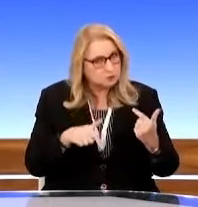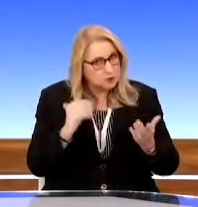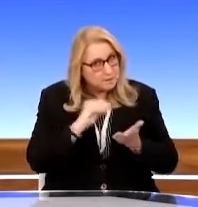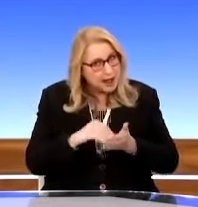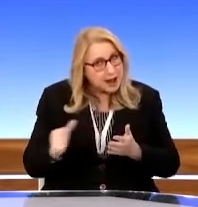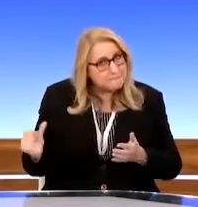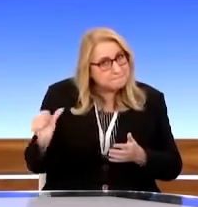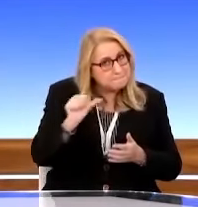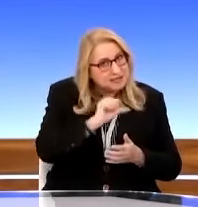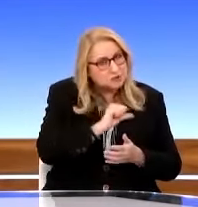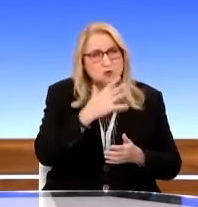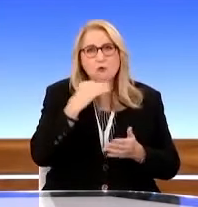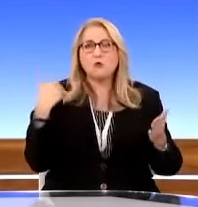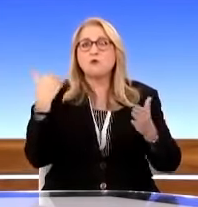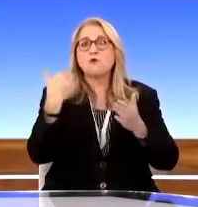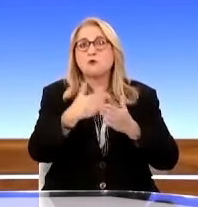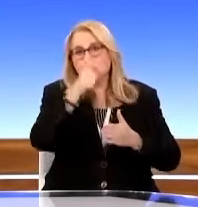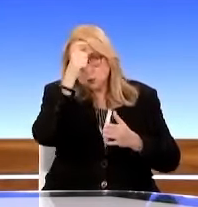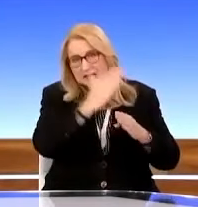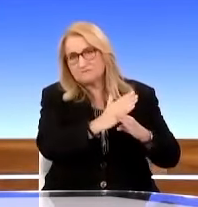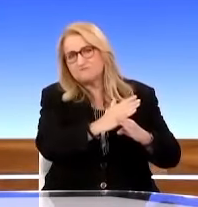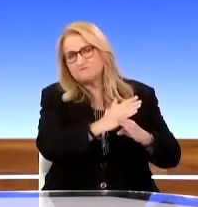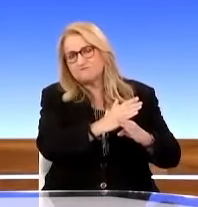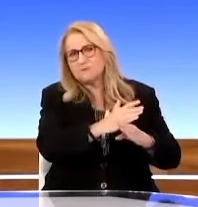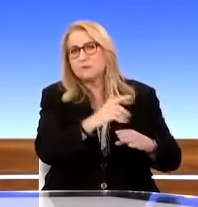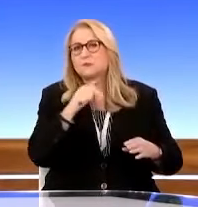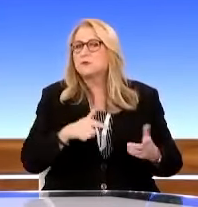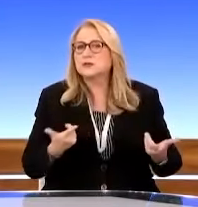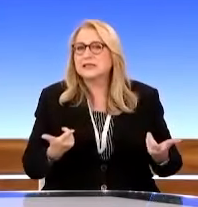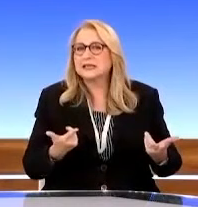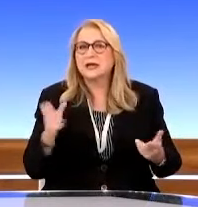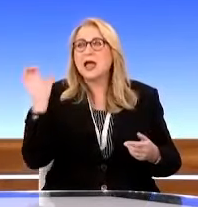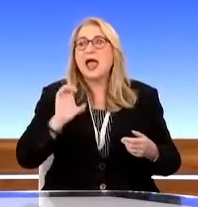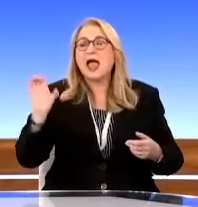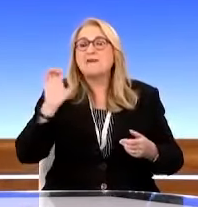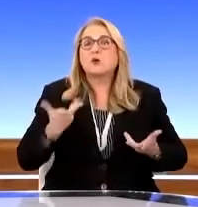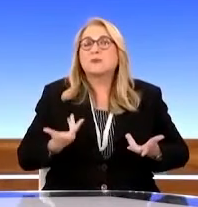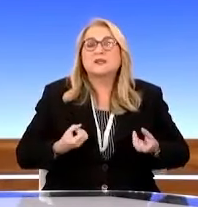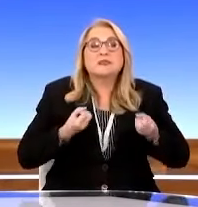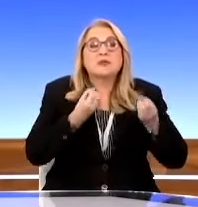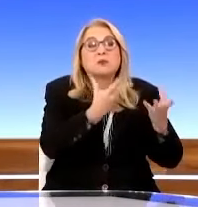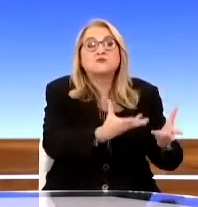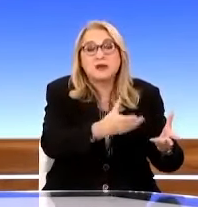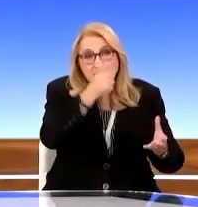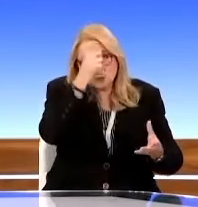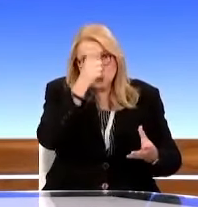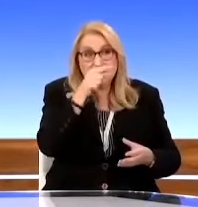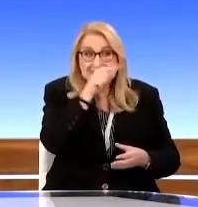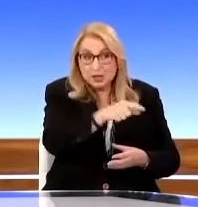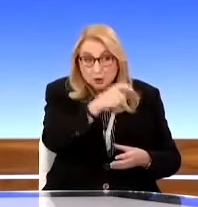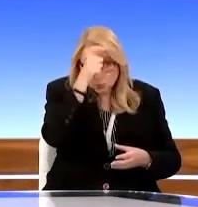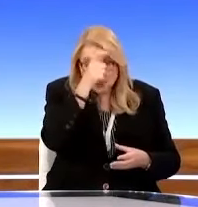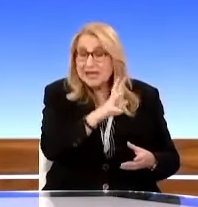αναβίωση αυτή? Τι πρέπει να προσφέρει άρα η Ευρώπη στην Τουρκία και τι αναμένεται από την Τουρκία? Και κύριε Πρόεδρε, και